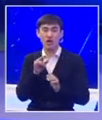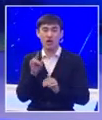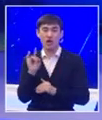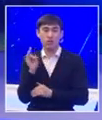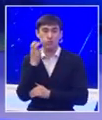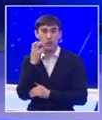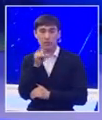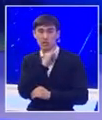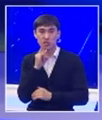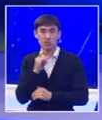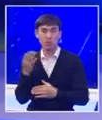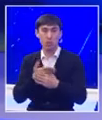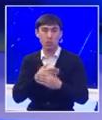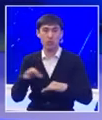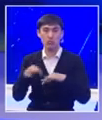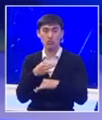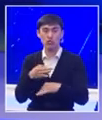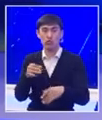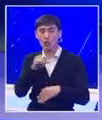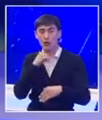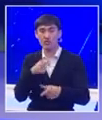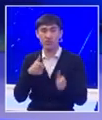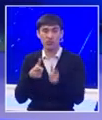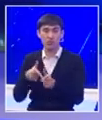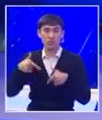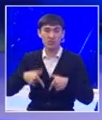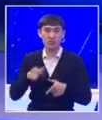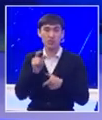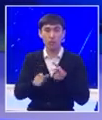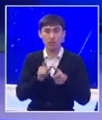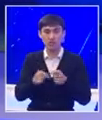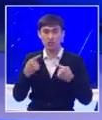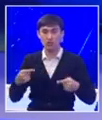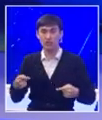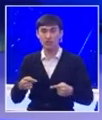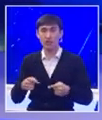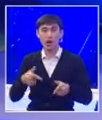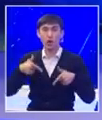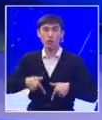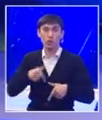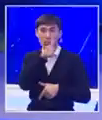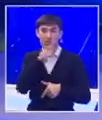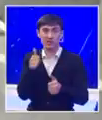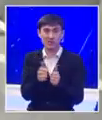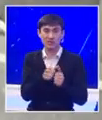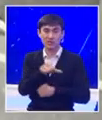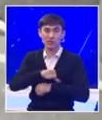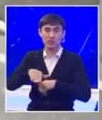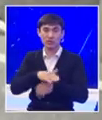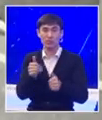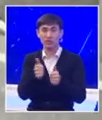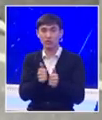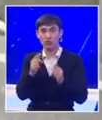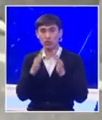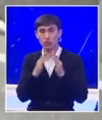ружье, винтовку, пистолет, патроны и другие боеприпасы. Оружие прятали на территории близ своего дома. После задержания все